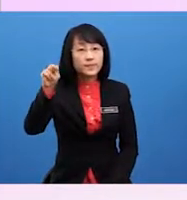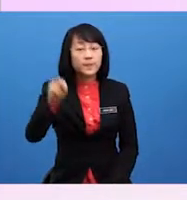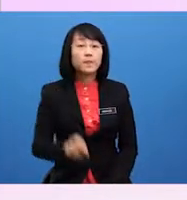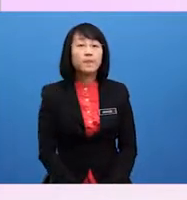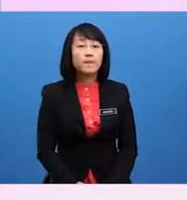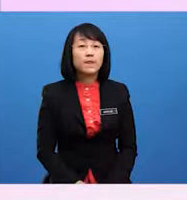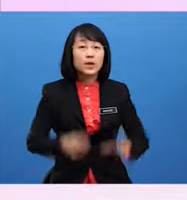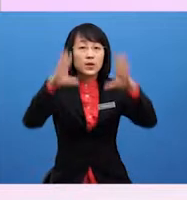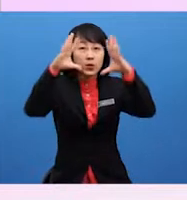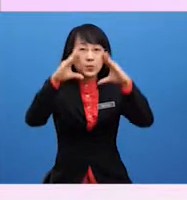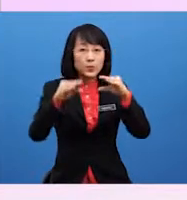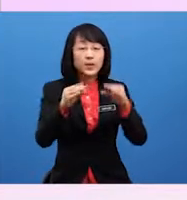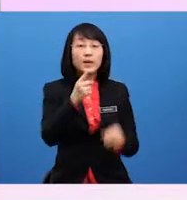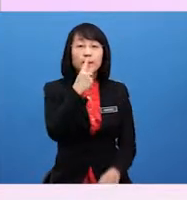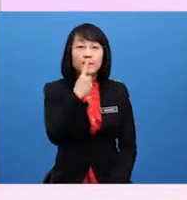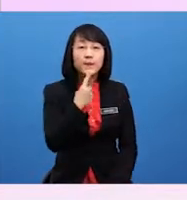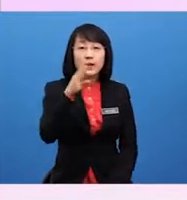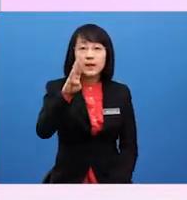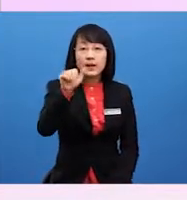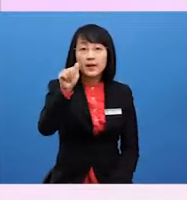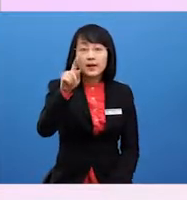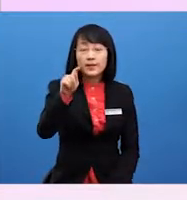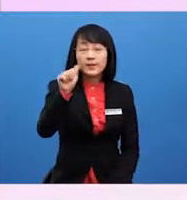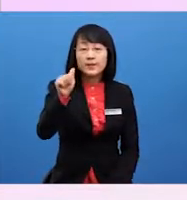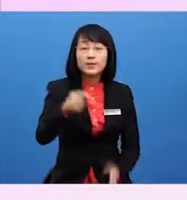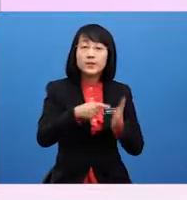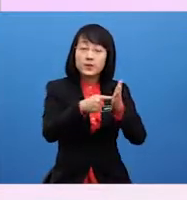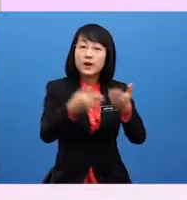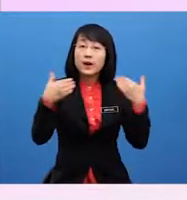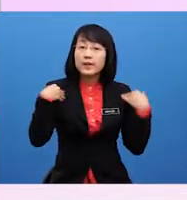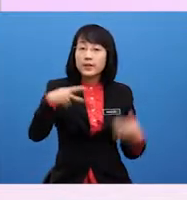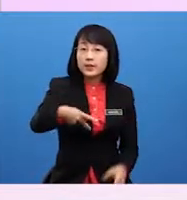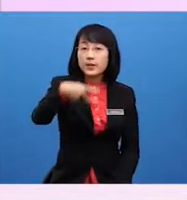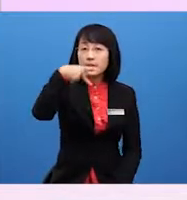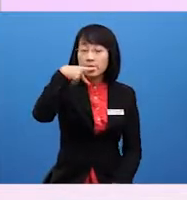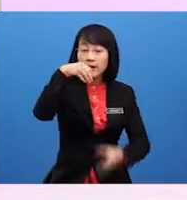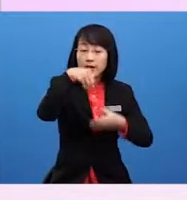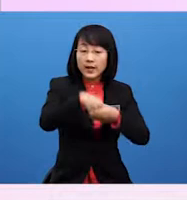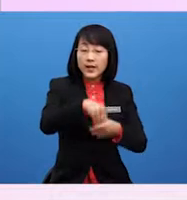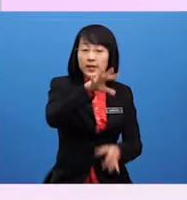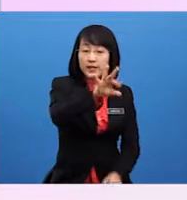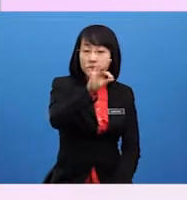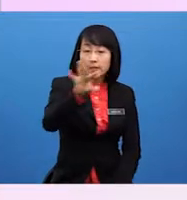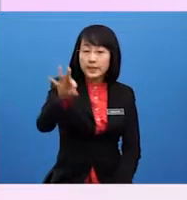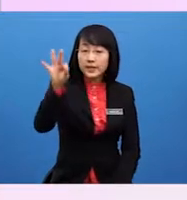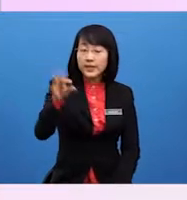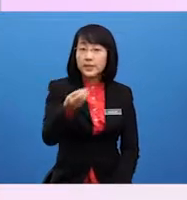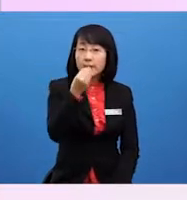merah bata yang terbentuk menunjukkan kehadiran protein dalam sampel makanan yang diuji.